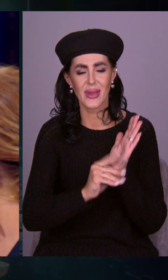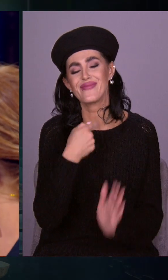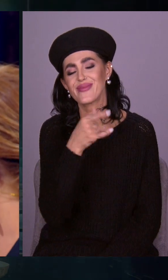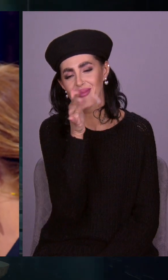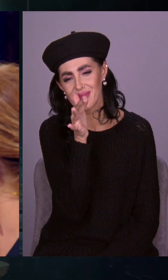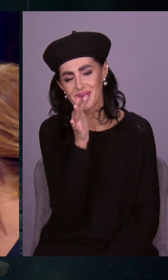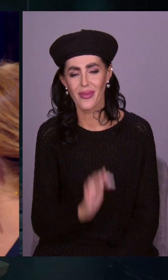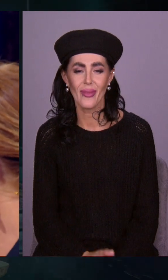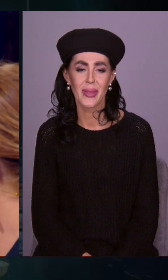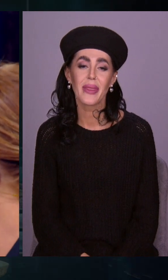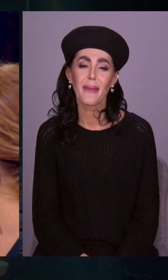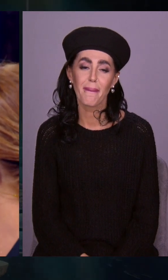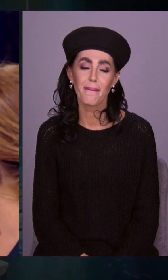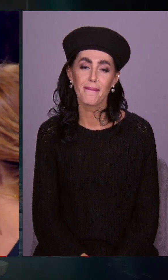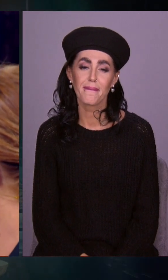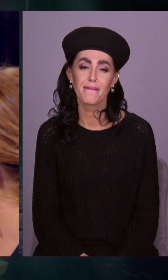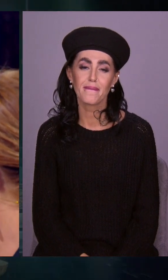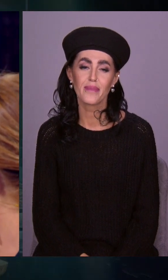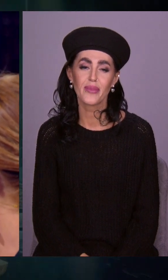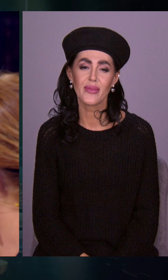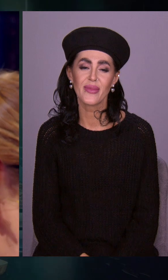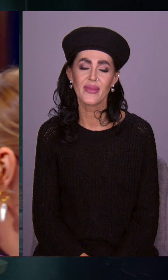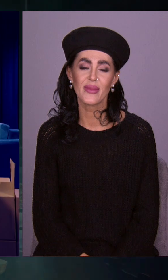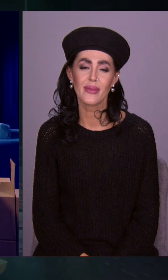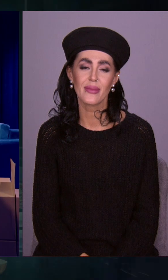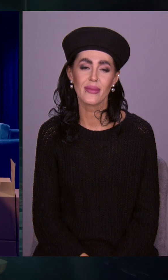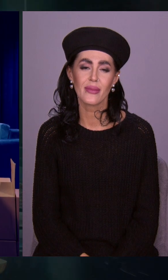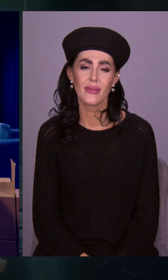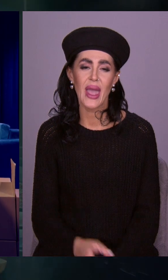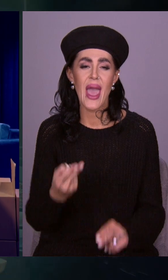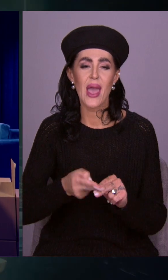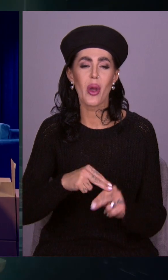Жартую, ні. Вові, і так вистачає хейту. Давайте, це був я. Так,